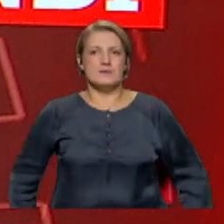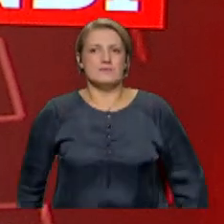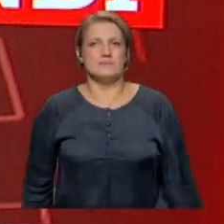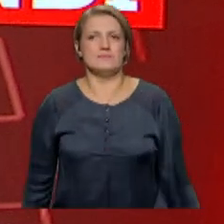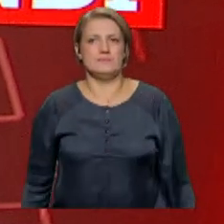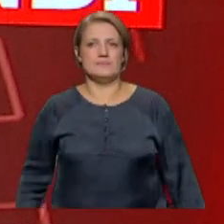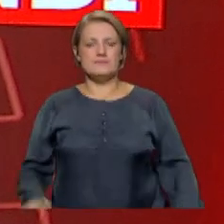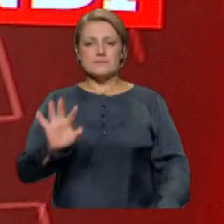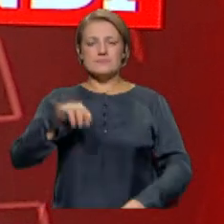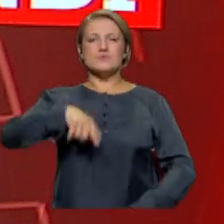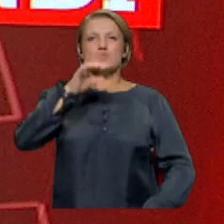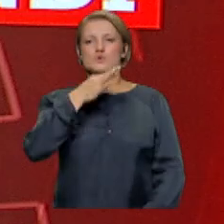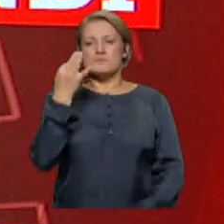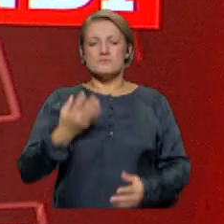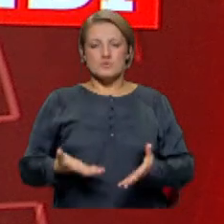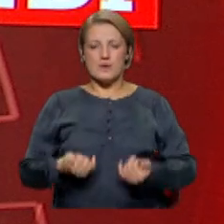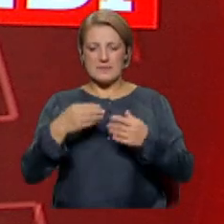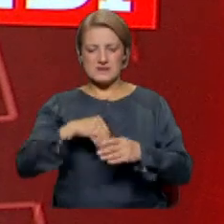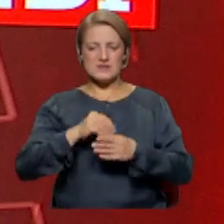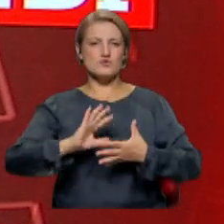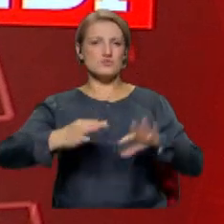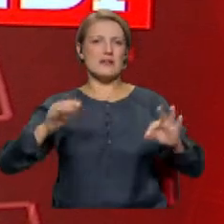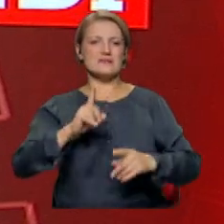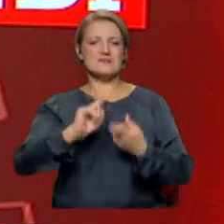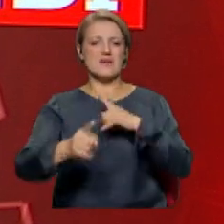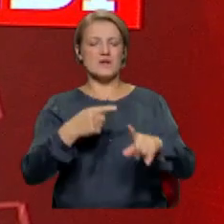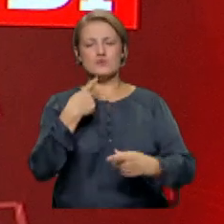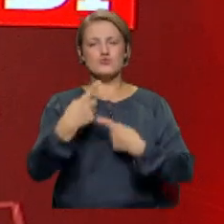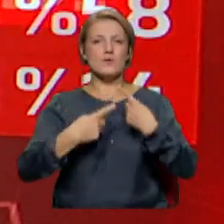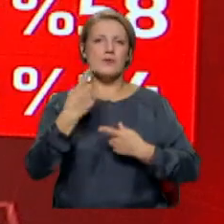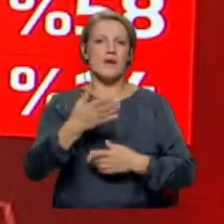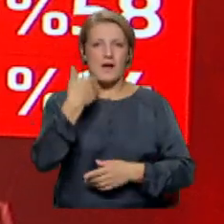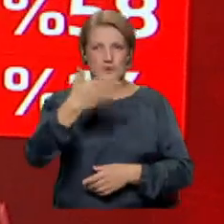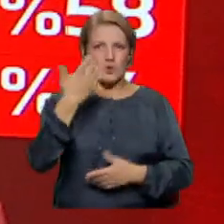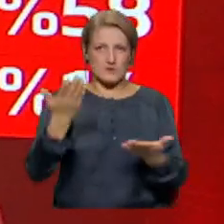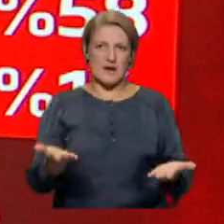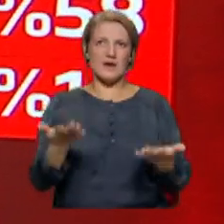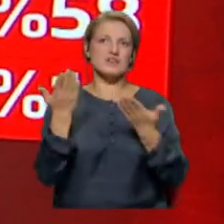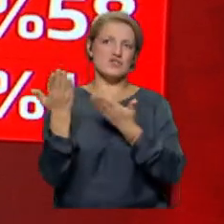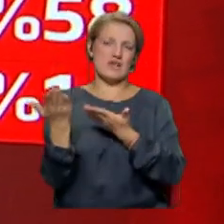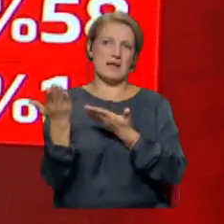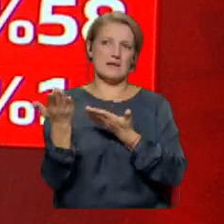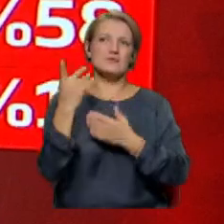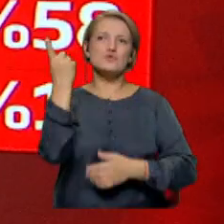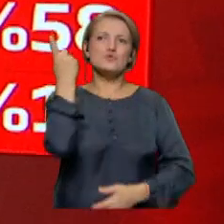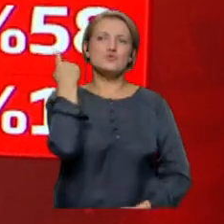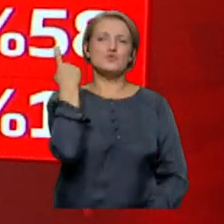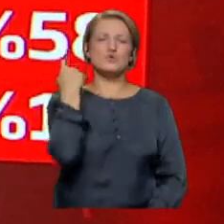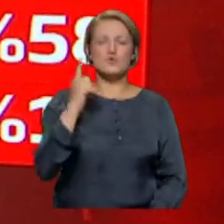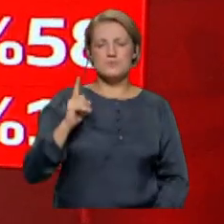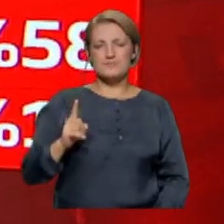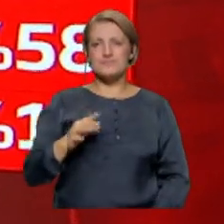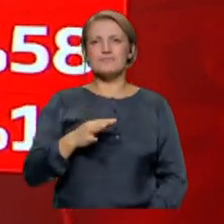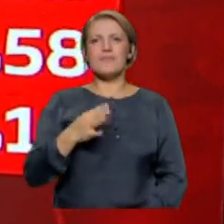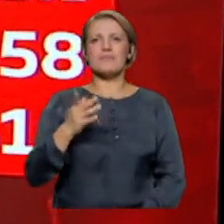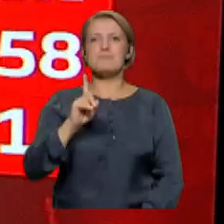şimdi günü kurtarmak için söylenen sözlerden, siyasetçilerin söylediği sözlerden bahsediyoruz ya hep. İşte daha dün günü